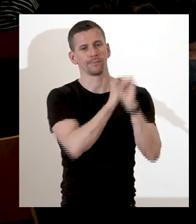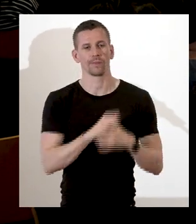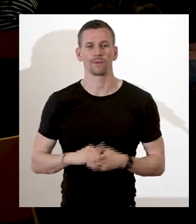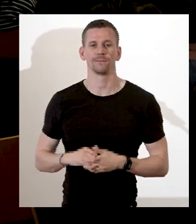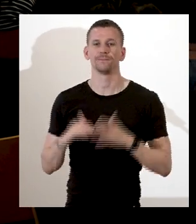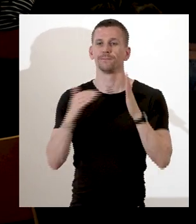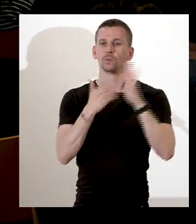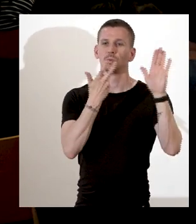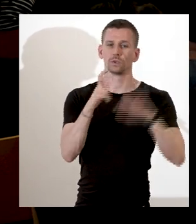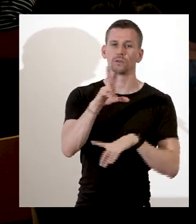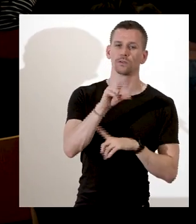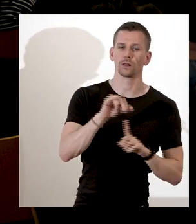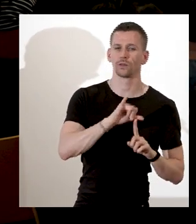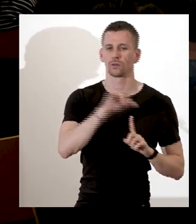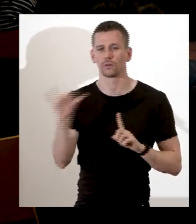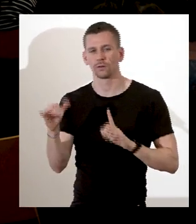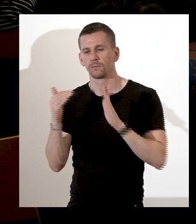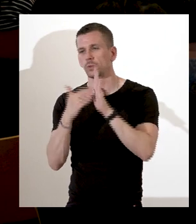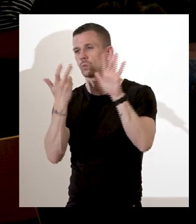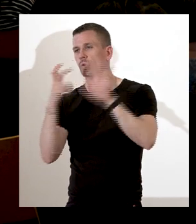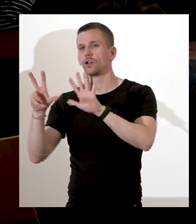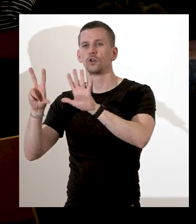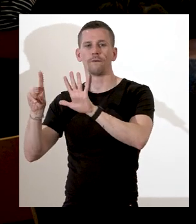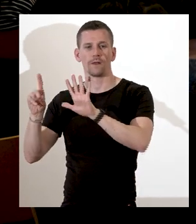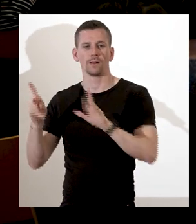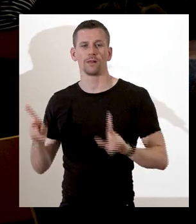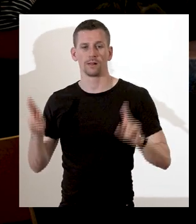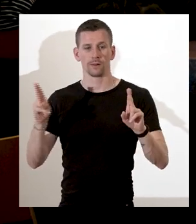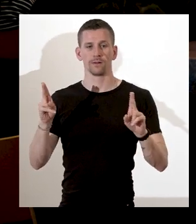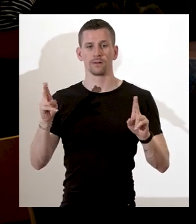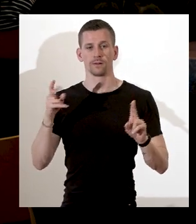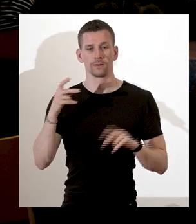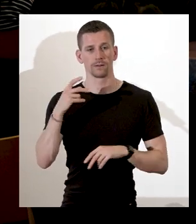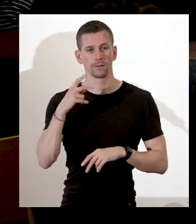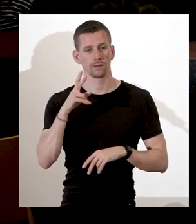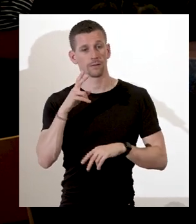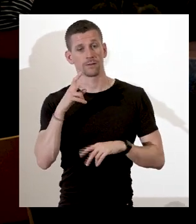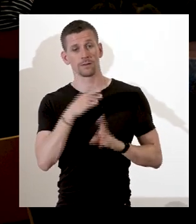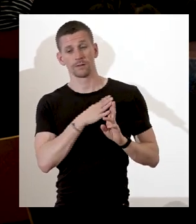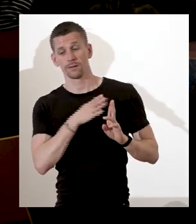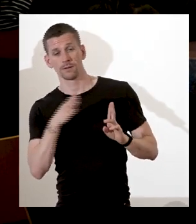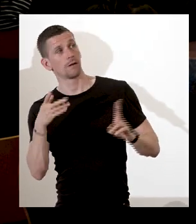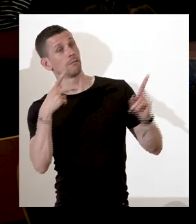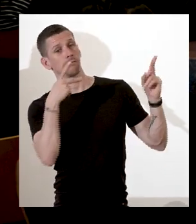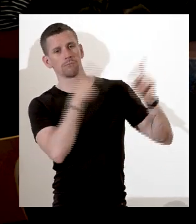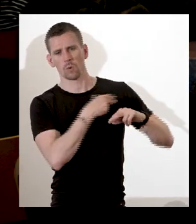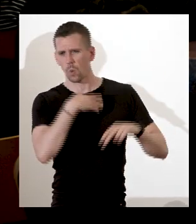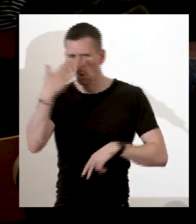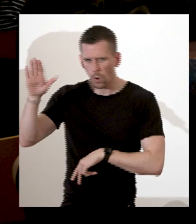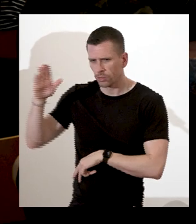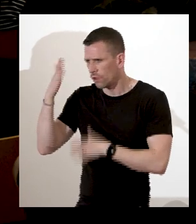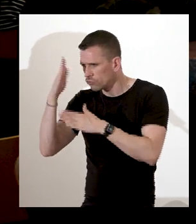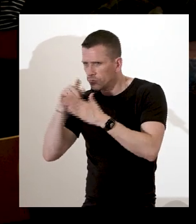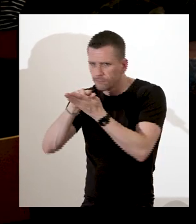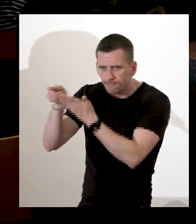ont rompu les liens qui les rattachaient à la maison beylicale pour se réfugier chez des consuls étrangers, comme le célèbre Youssouf, qui